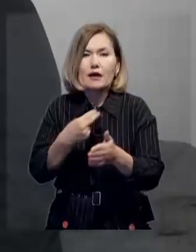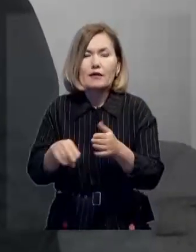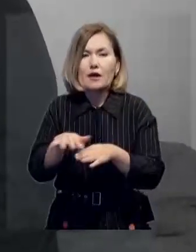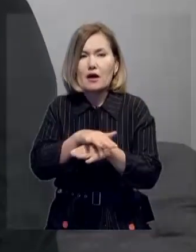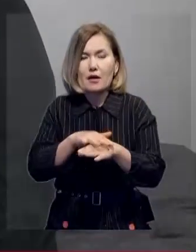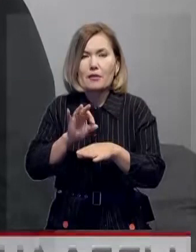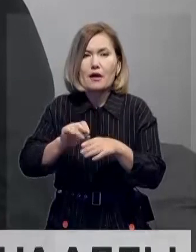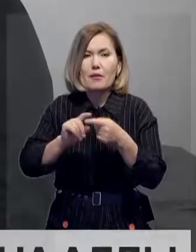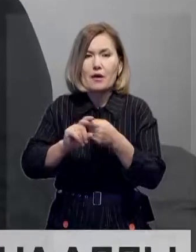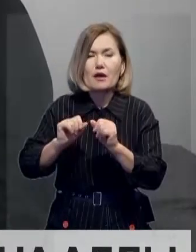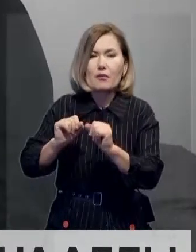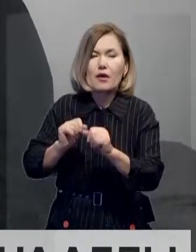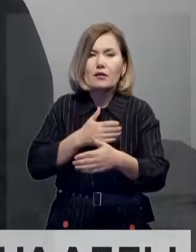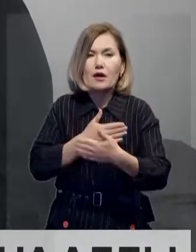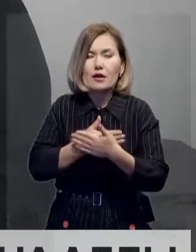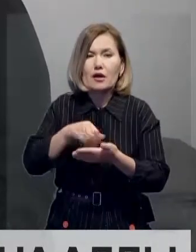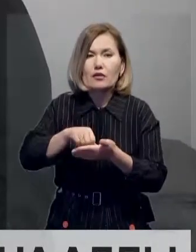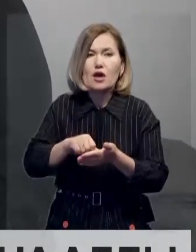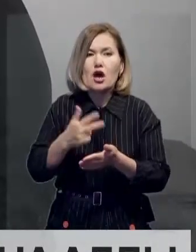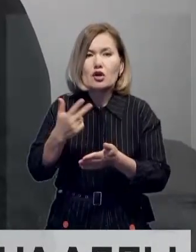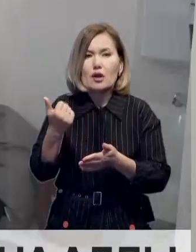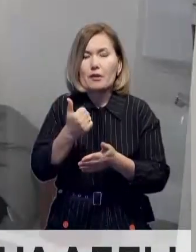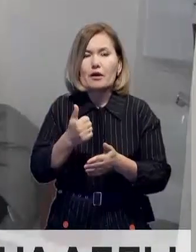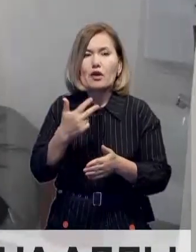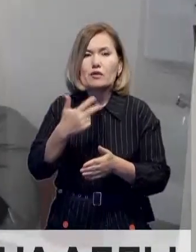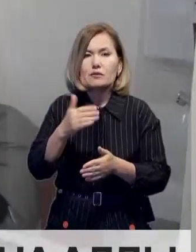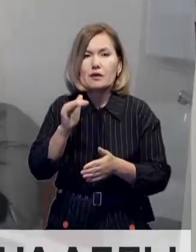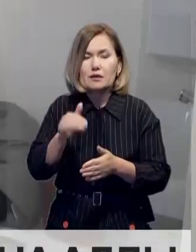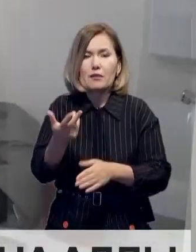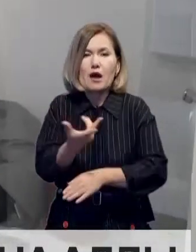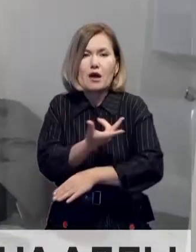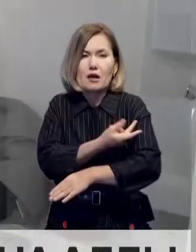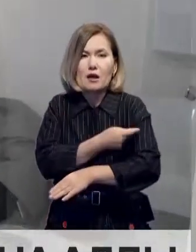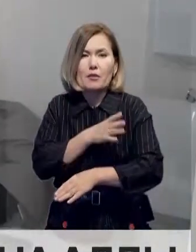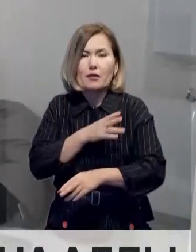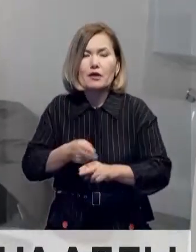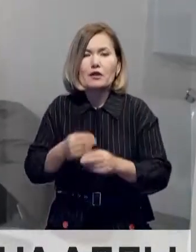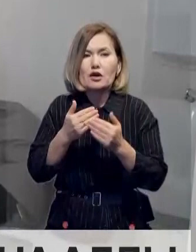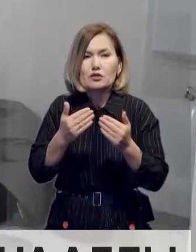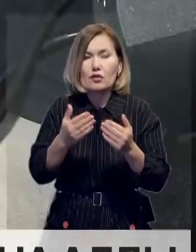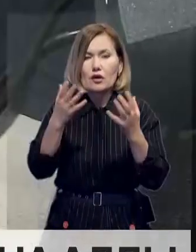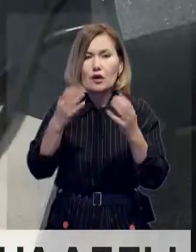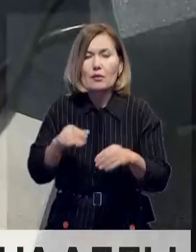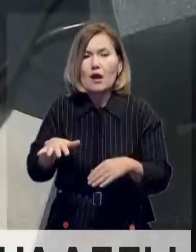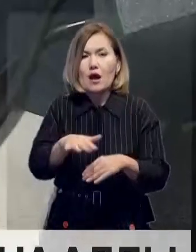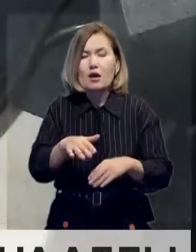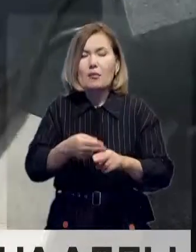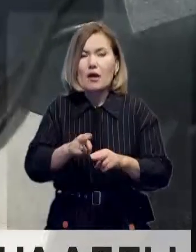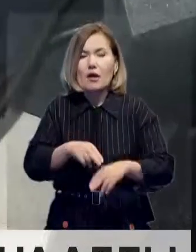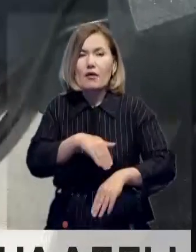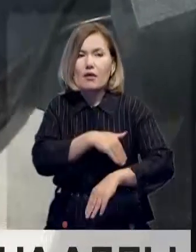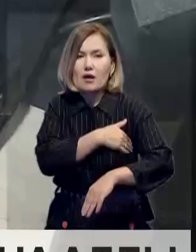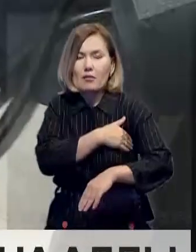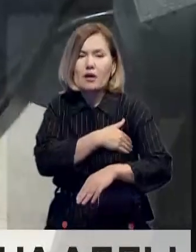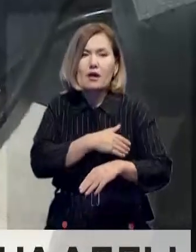сырқаттан сақтануға ынтасы жоғары. Үш аптаның ішінде 35 мыңға жуық адам екпе салдырған. Соңғы күндері аймақта ауа-райы күрт салқындап,